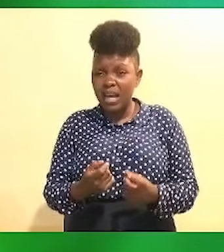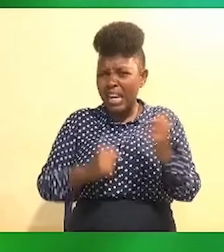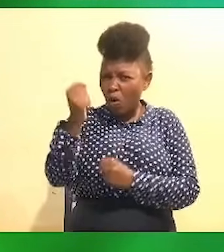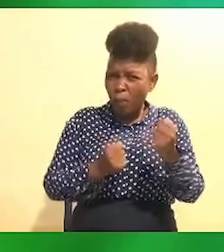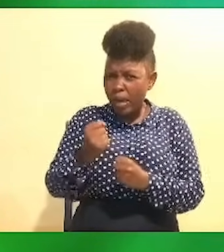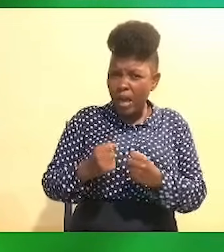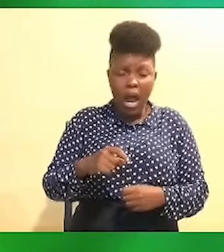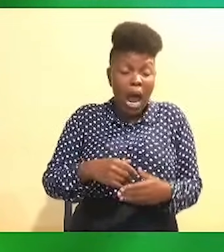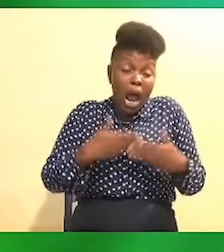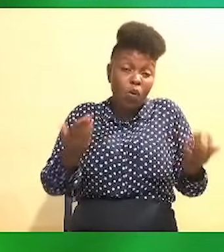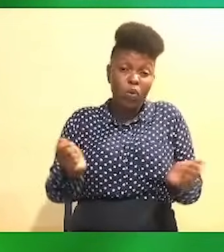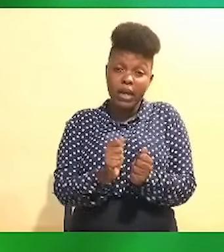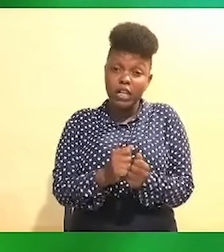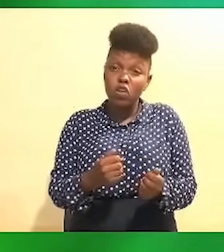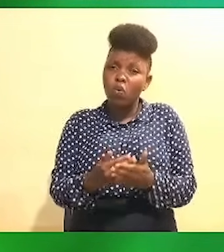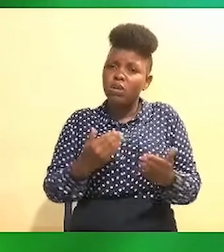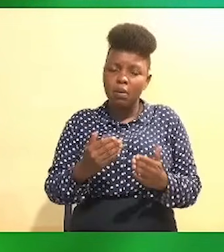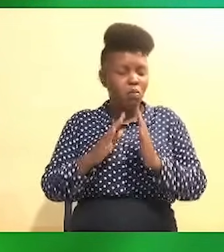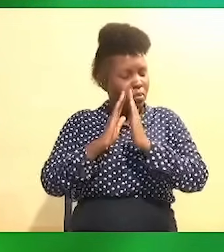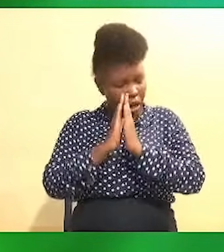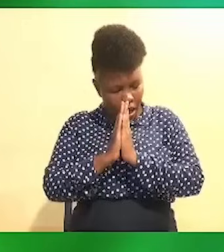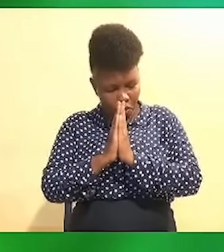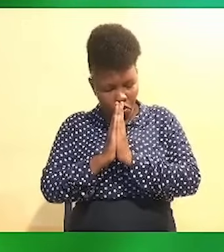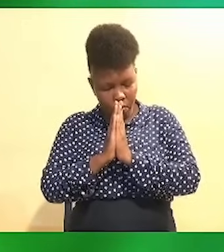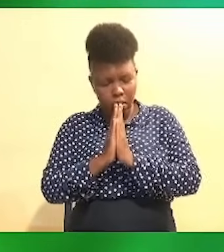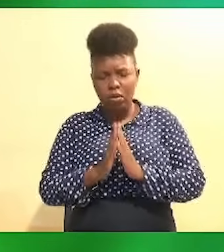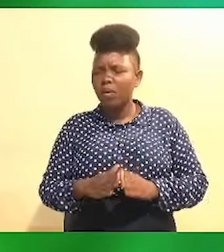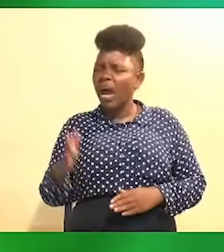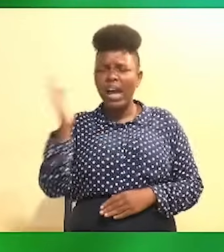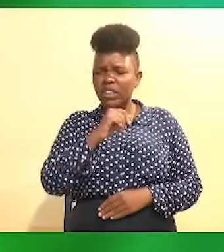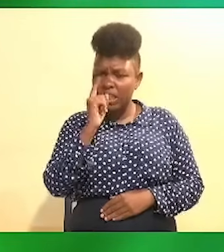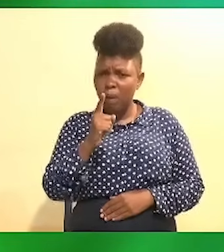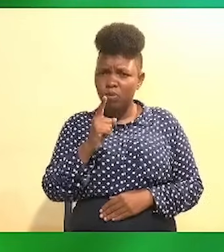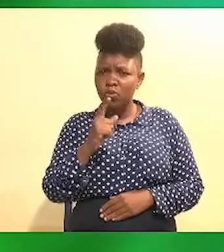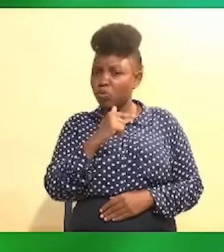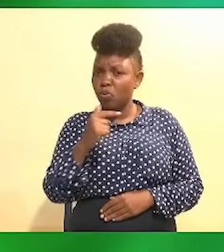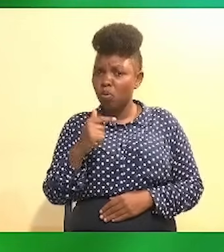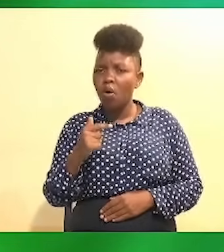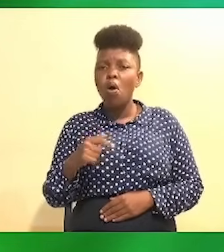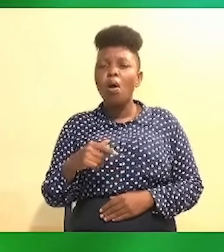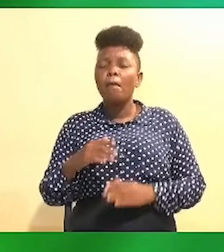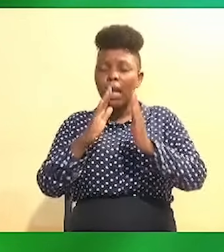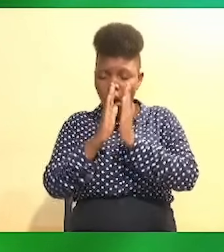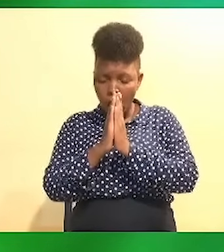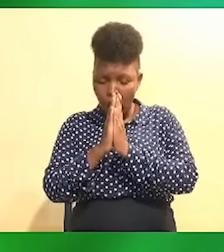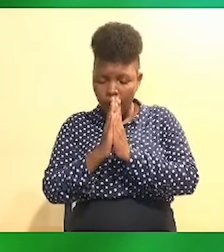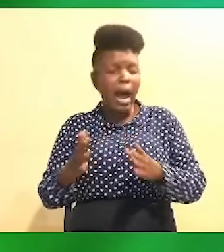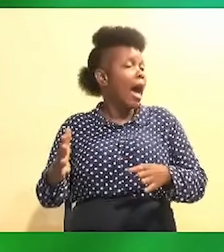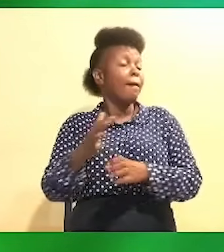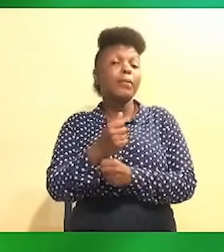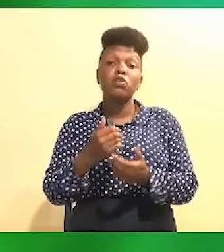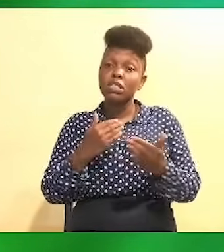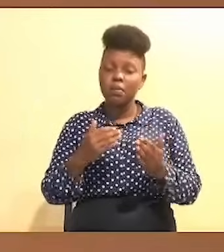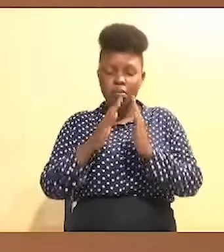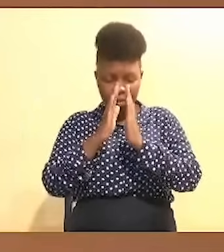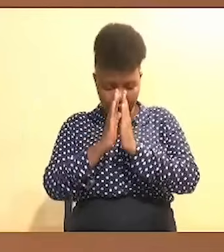hamna kitu kwa kuwa hamwombi. Ah, kumbe haishi hapo tu. Hata mwaomba wala hampati, kwa sababu